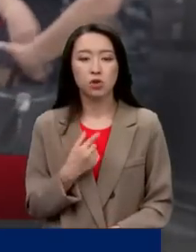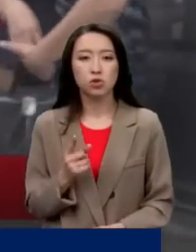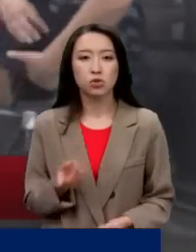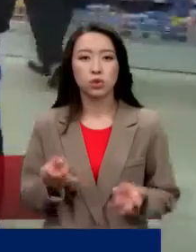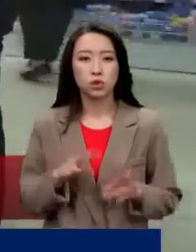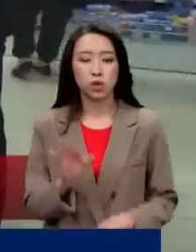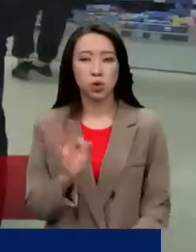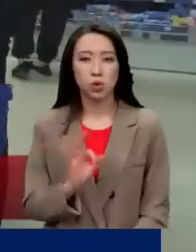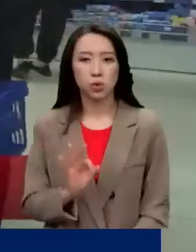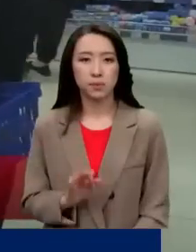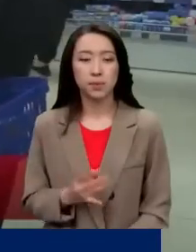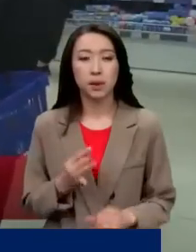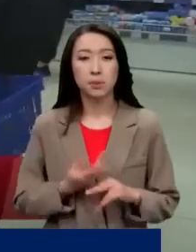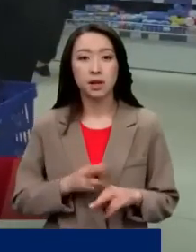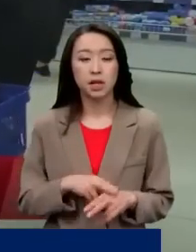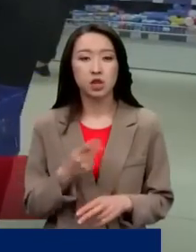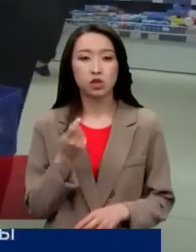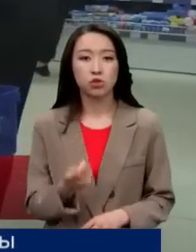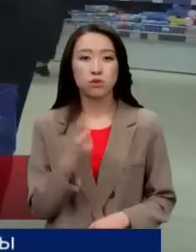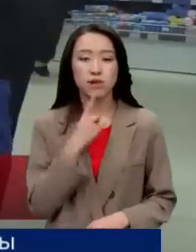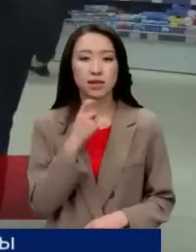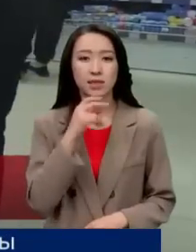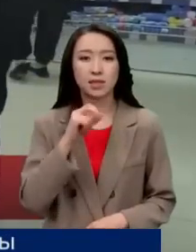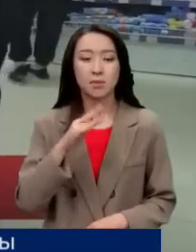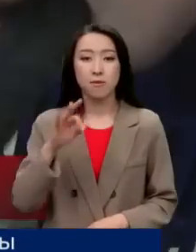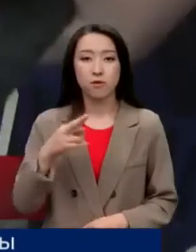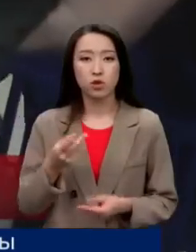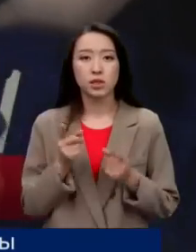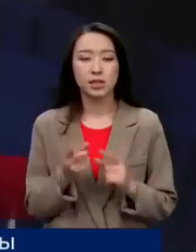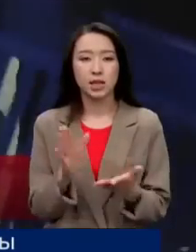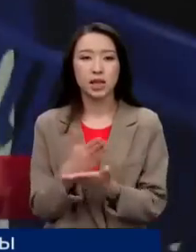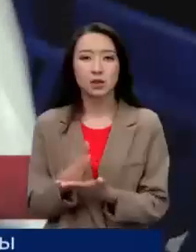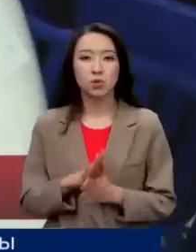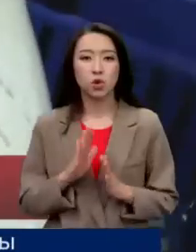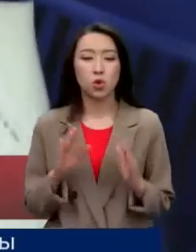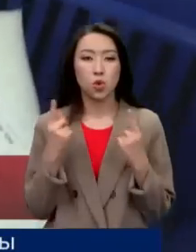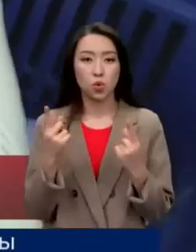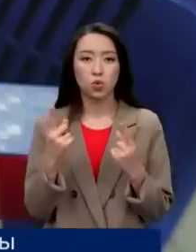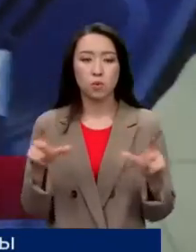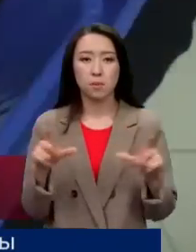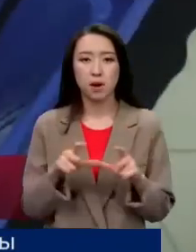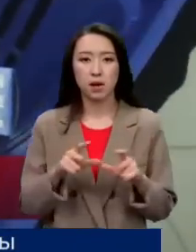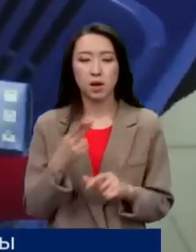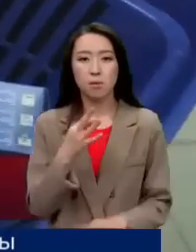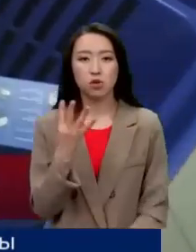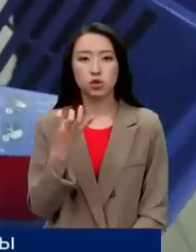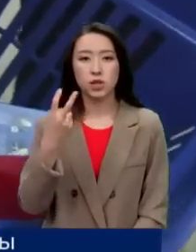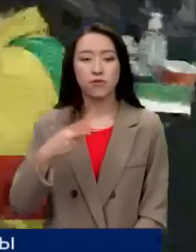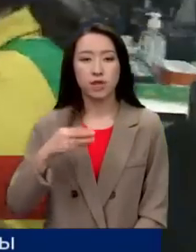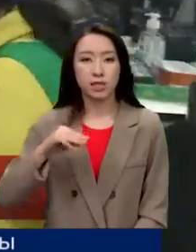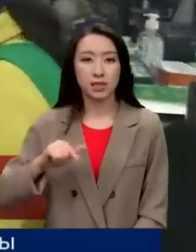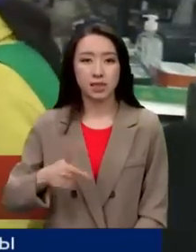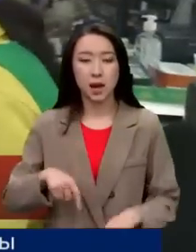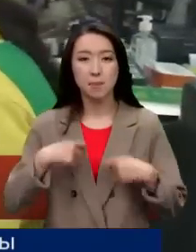остается? Ноль. При этом дешевый сахар из стабфонда в Кустанае действительно распределяют только по крупным торговым точкам по 420 тенге,